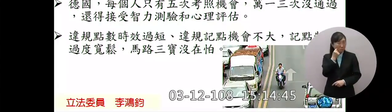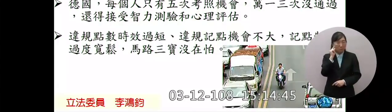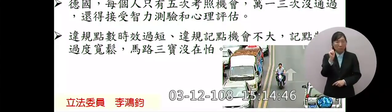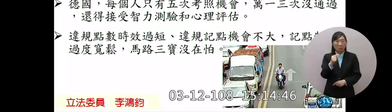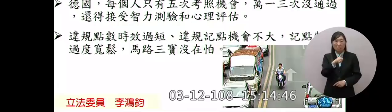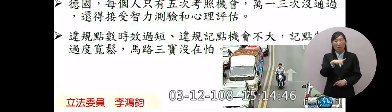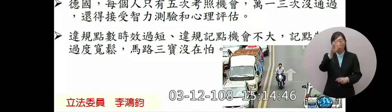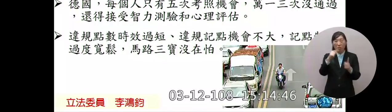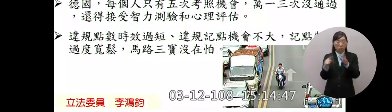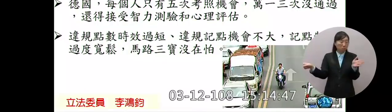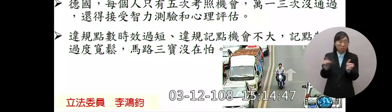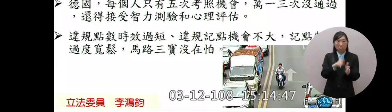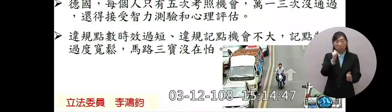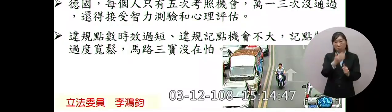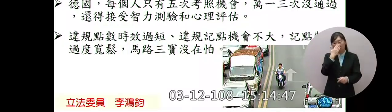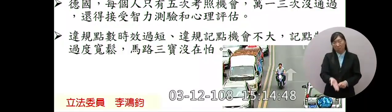的人考一辈子也考不上。